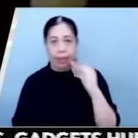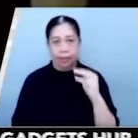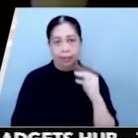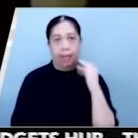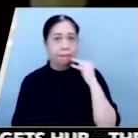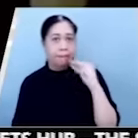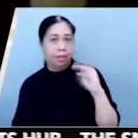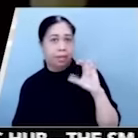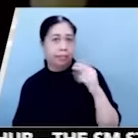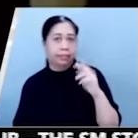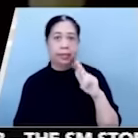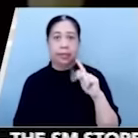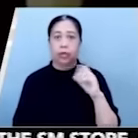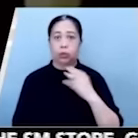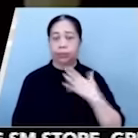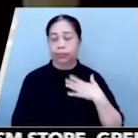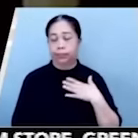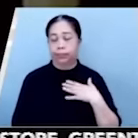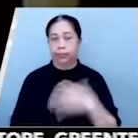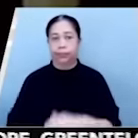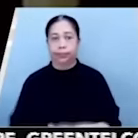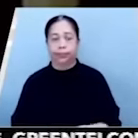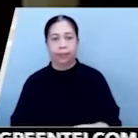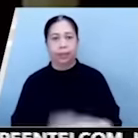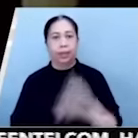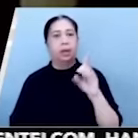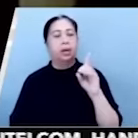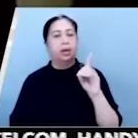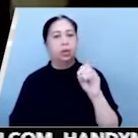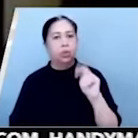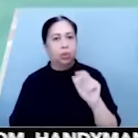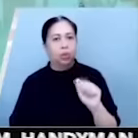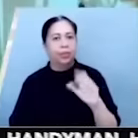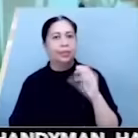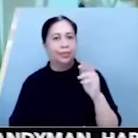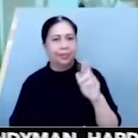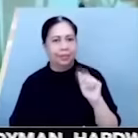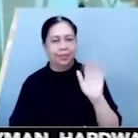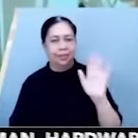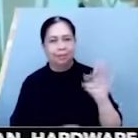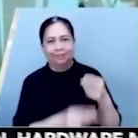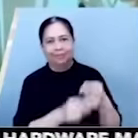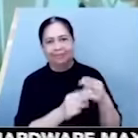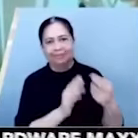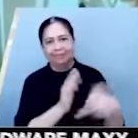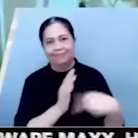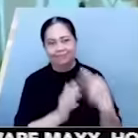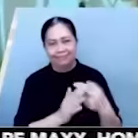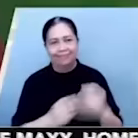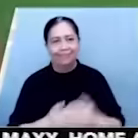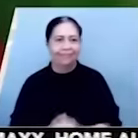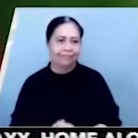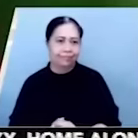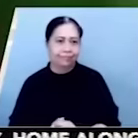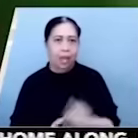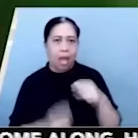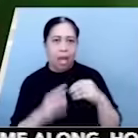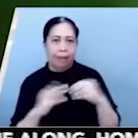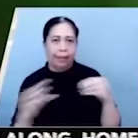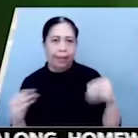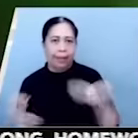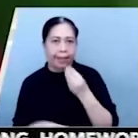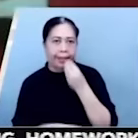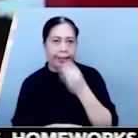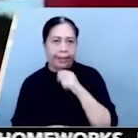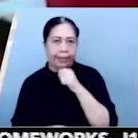Charito. Doña Charito ng mundo mo'y akin. Ang ampalaya kinakain, hindi inuugali. Kapag inugali